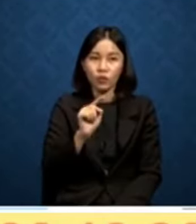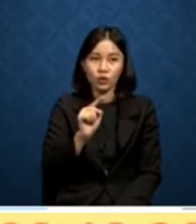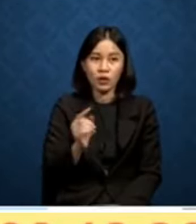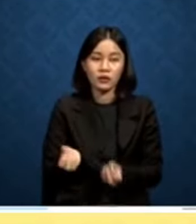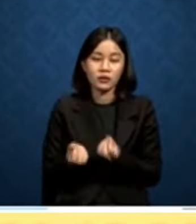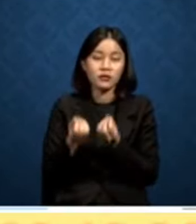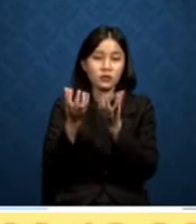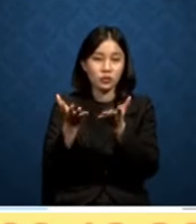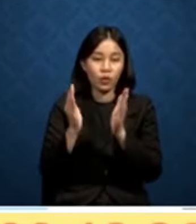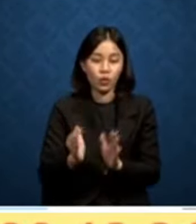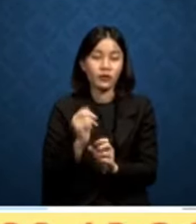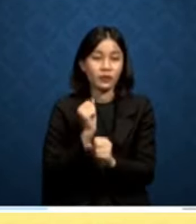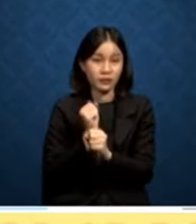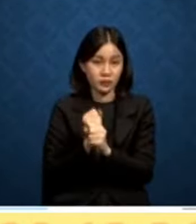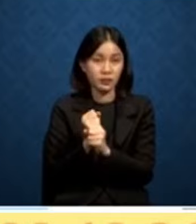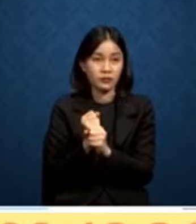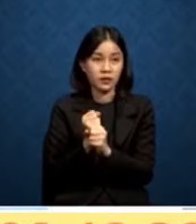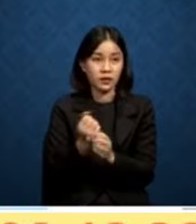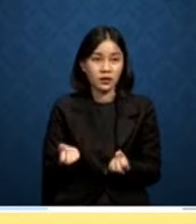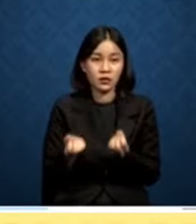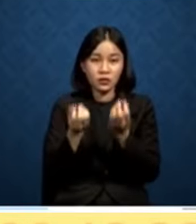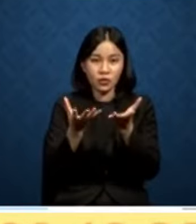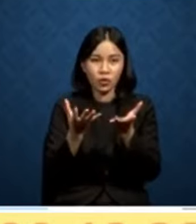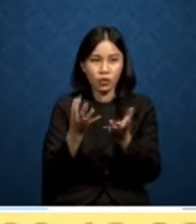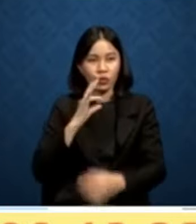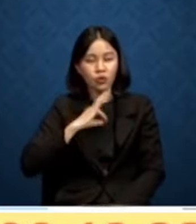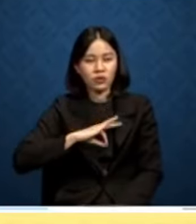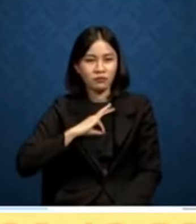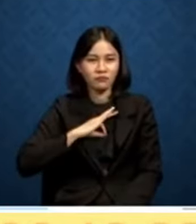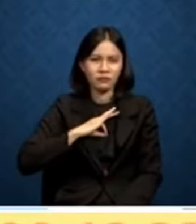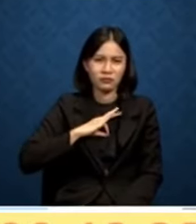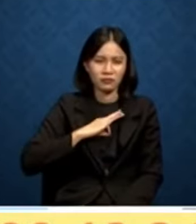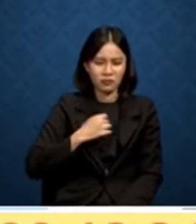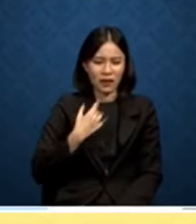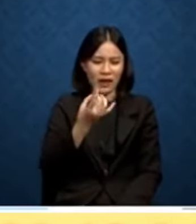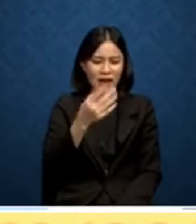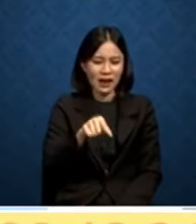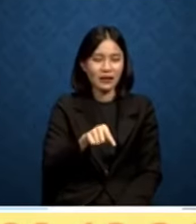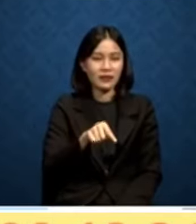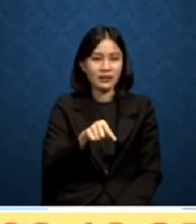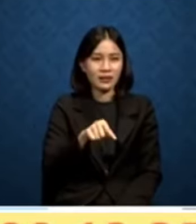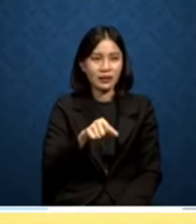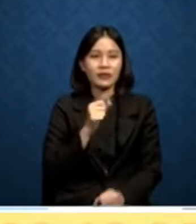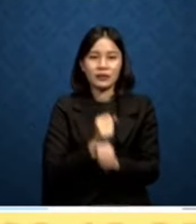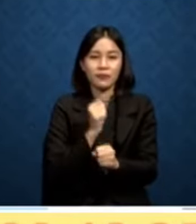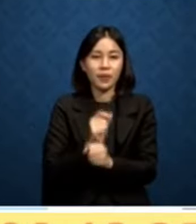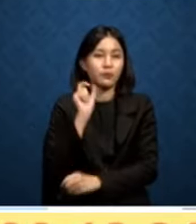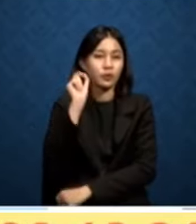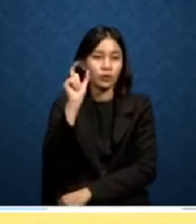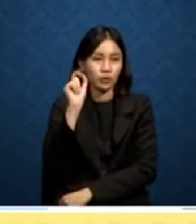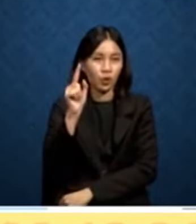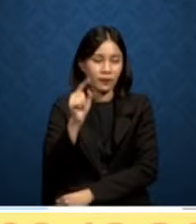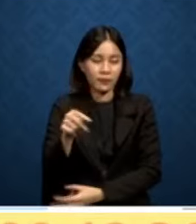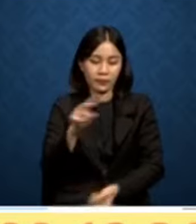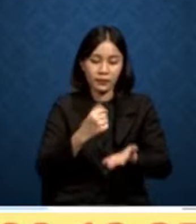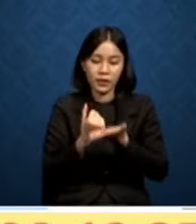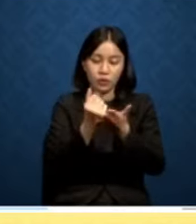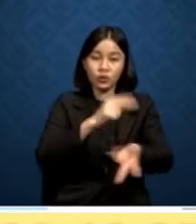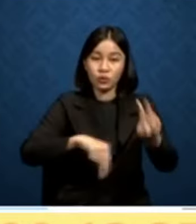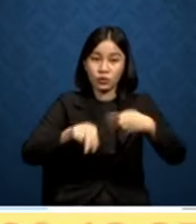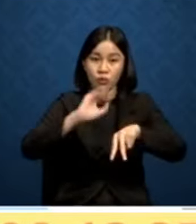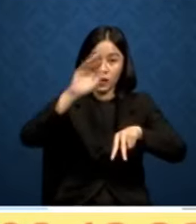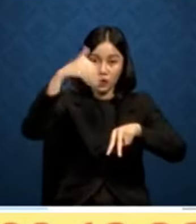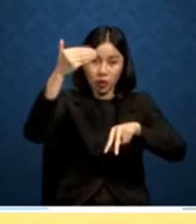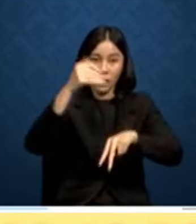่ง limonati ที่รู้สกลคเฮ้...เกิอะไรขึ้้วก็ Action เลยเข้ไปตรวจ sìอบก่อนเลย